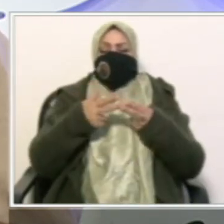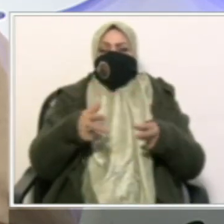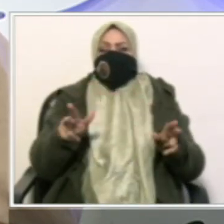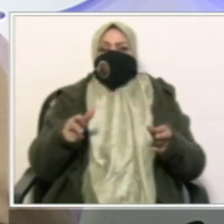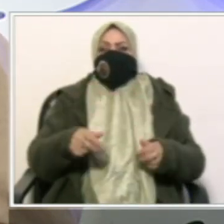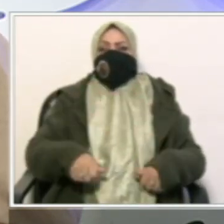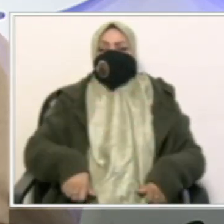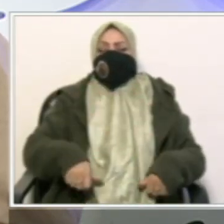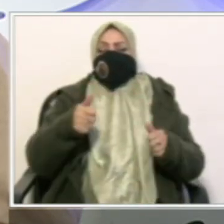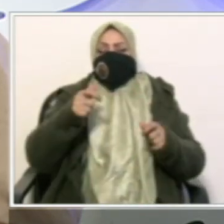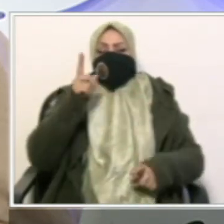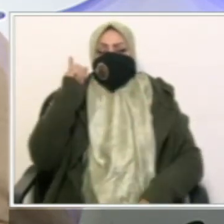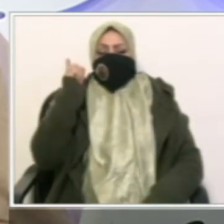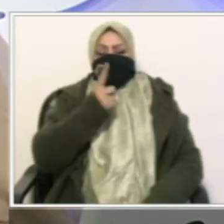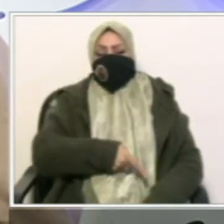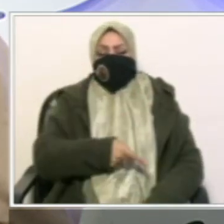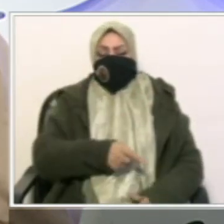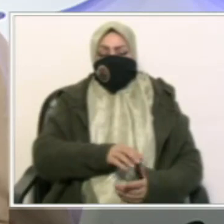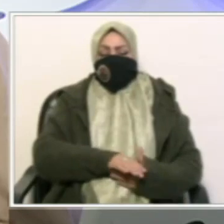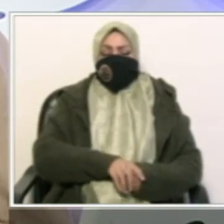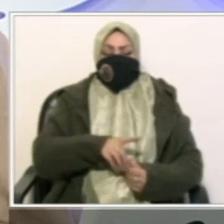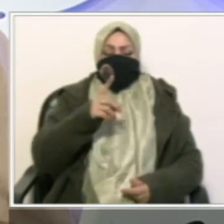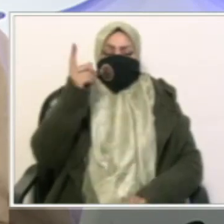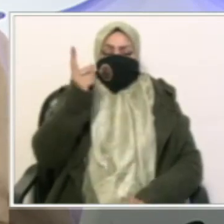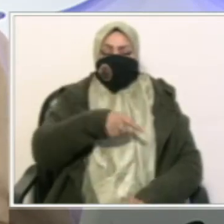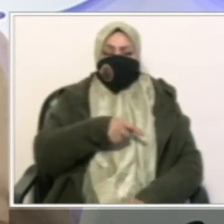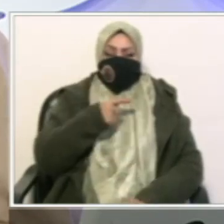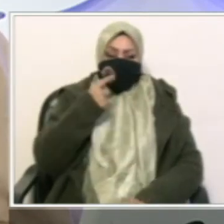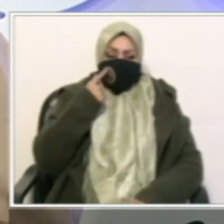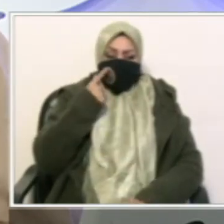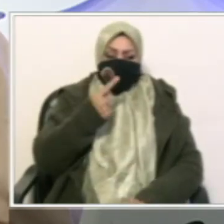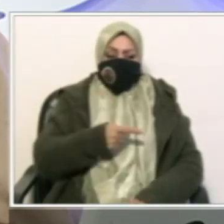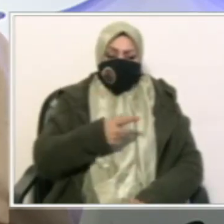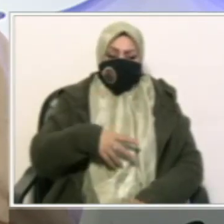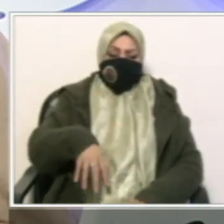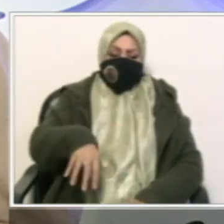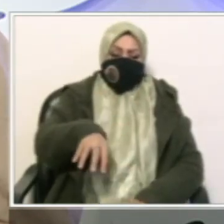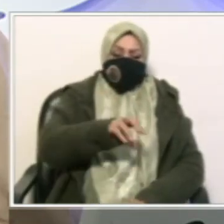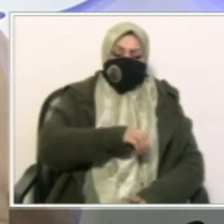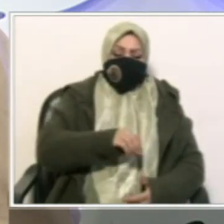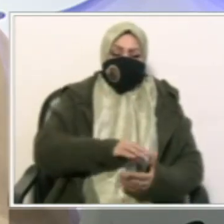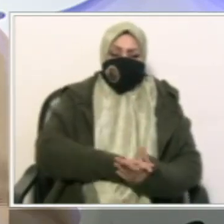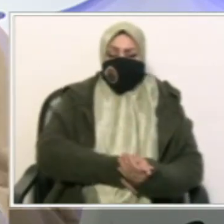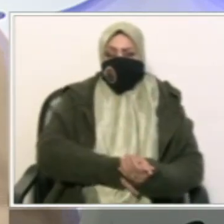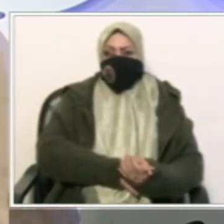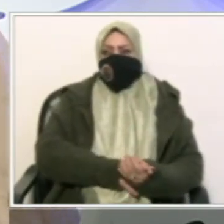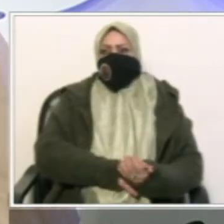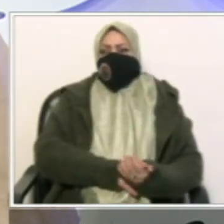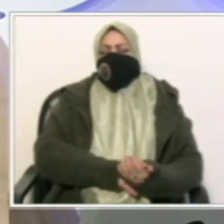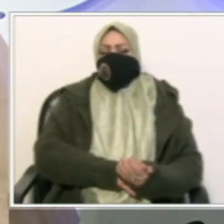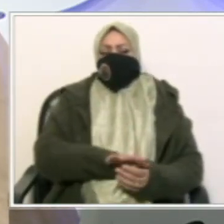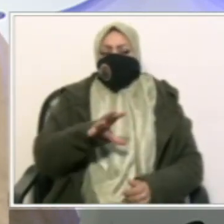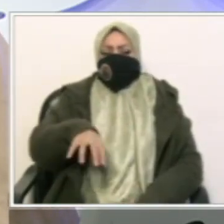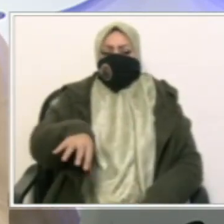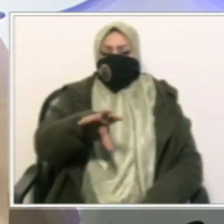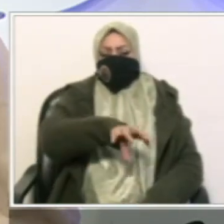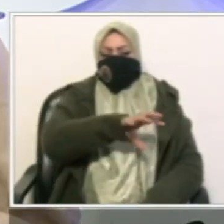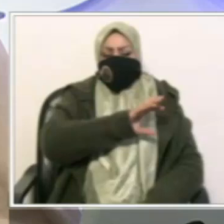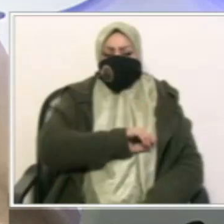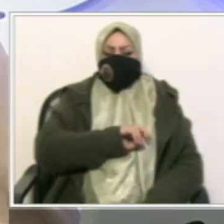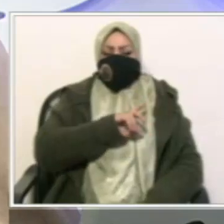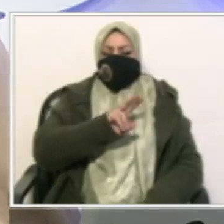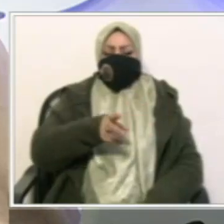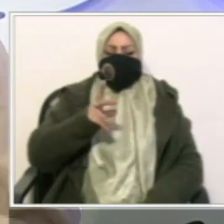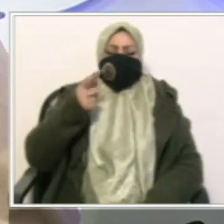يعني محاسبتكم دنيويا من رجال الوطن ومن قضاء الوطن، أو محاسبتكم بينكم وبين الله عز وجل، والله